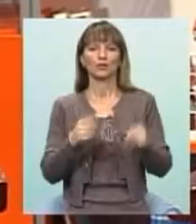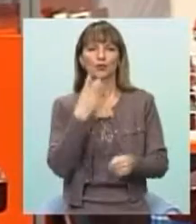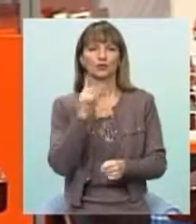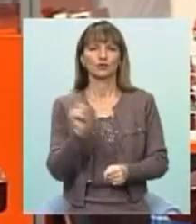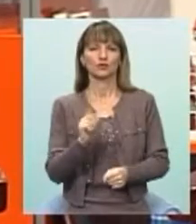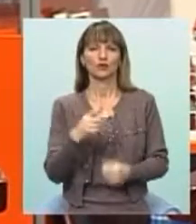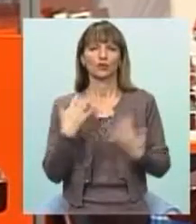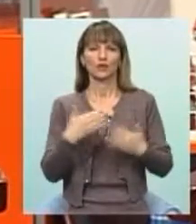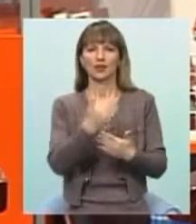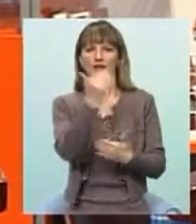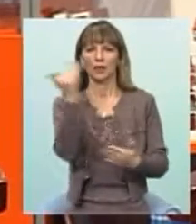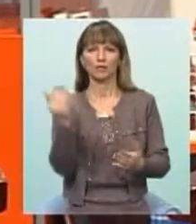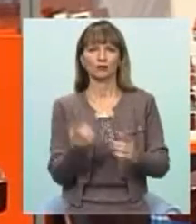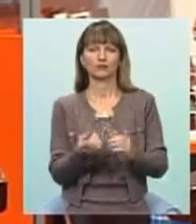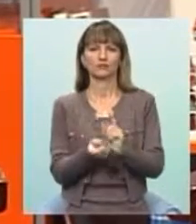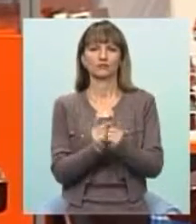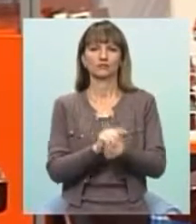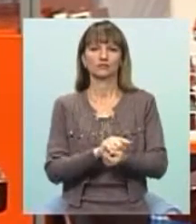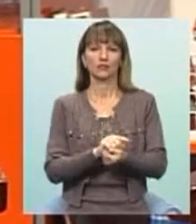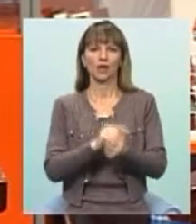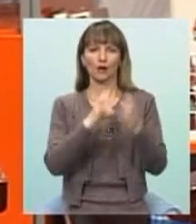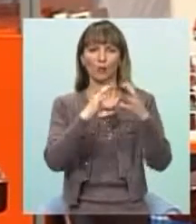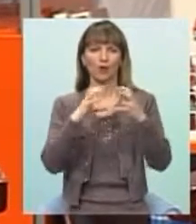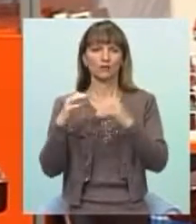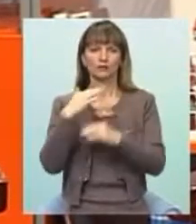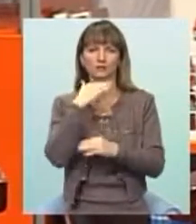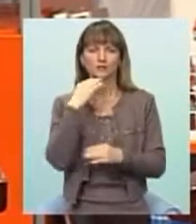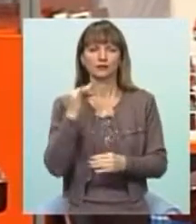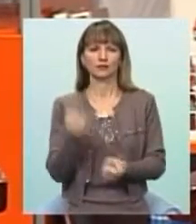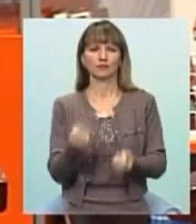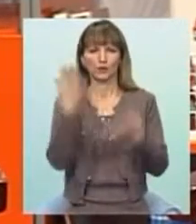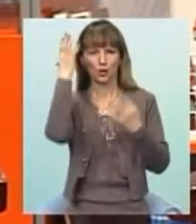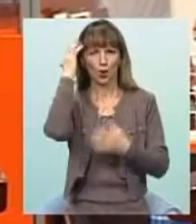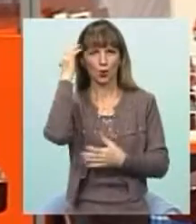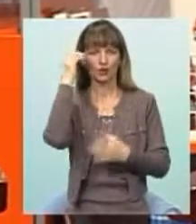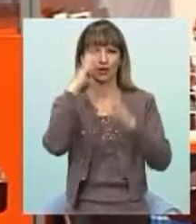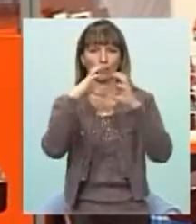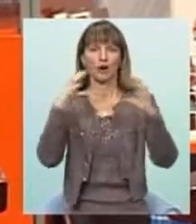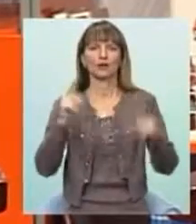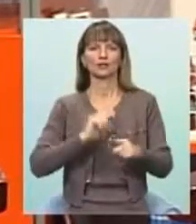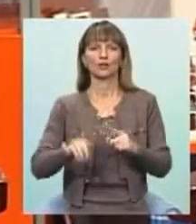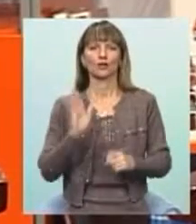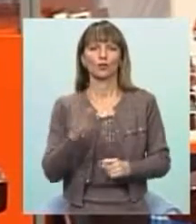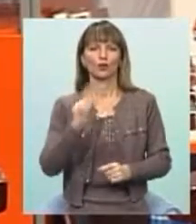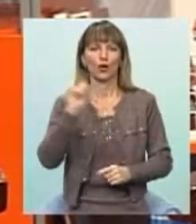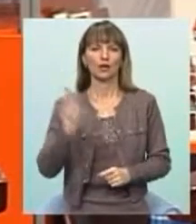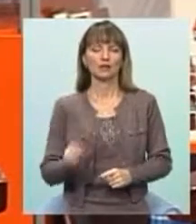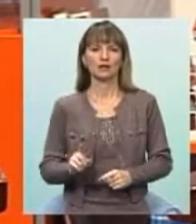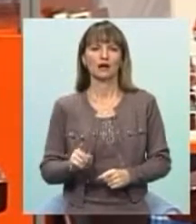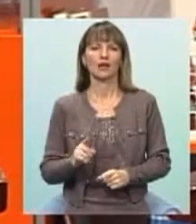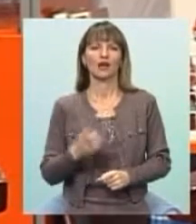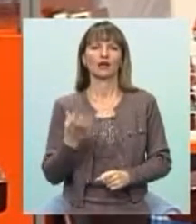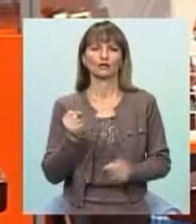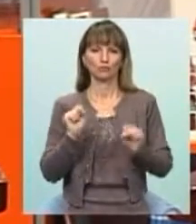побачити, що ось уже небо починає так хмаритися, вже виникають такі чорні-чорні хмари і скоро буде гроза. Ну, а насправді ще можна дійсно